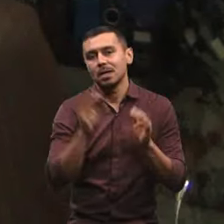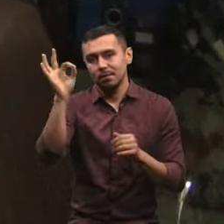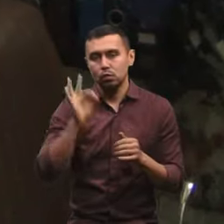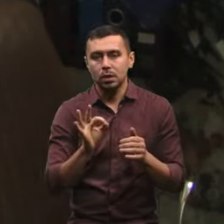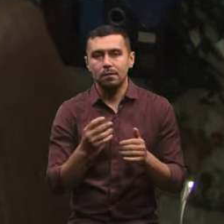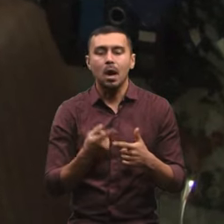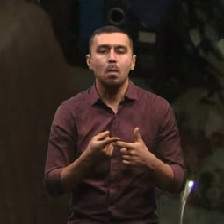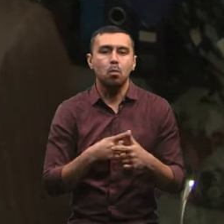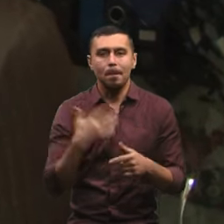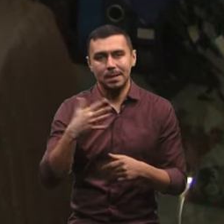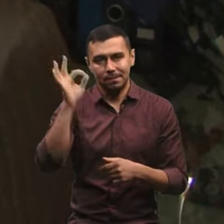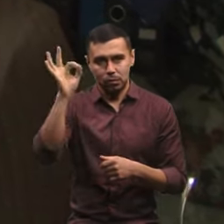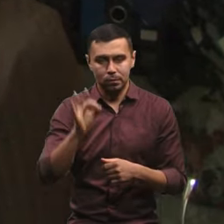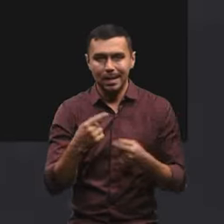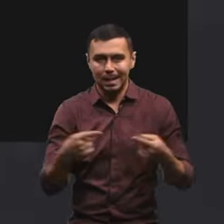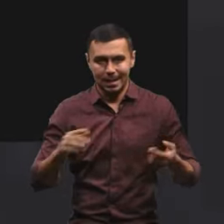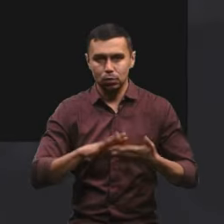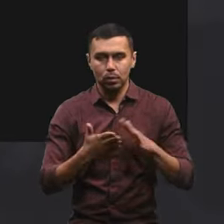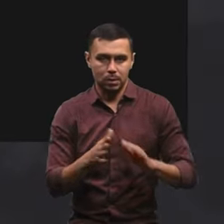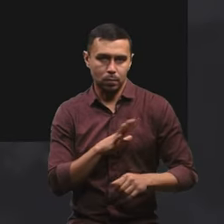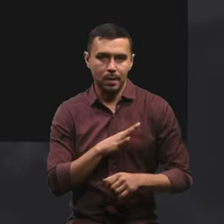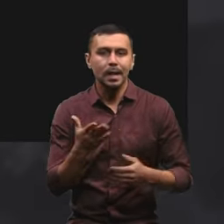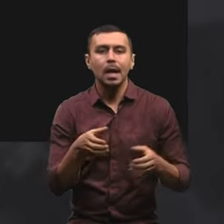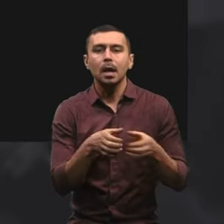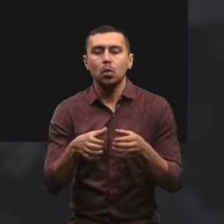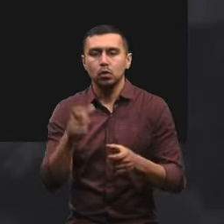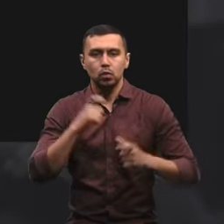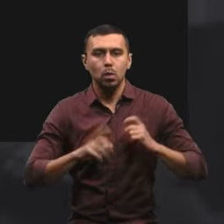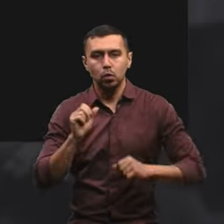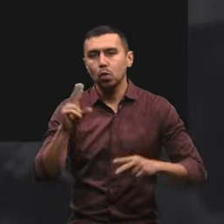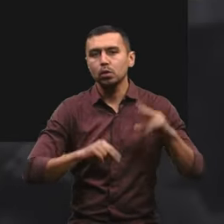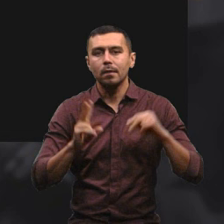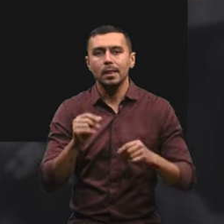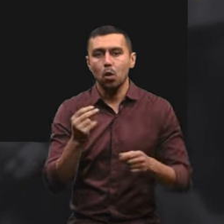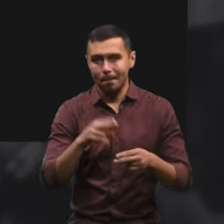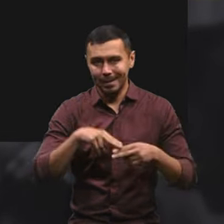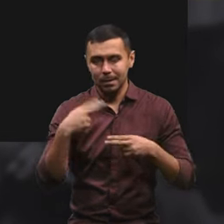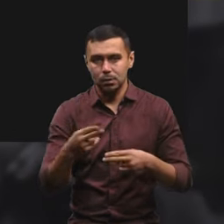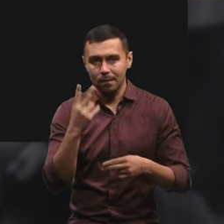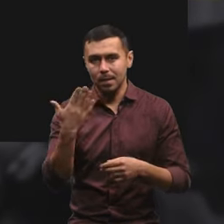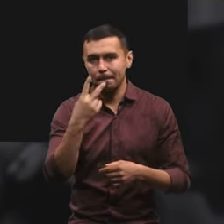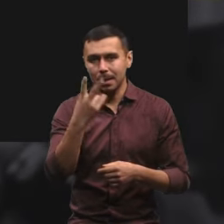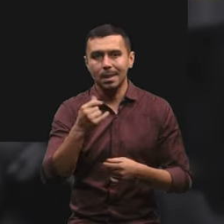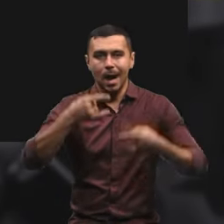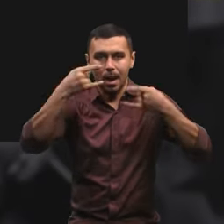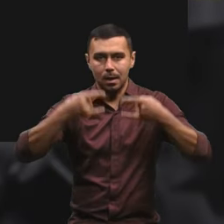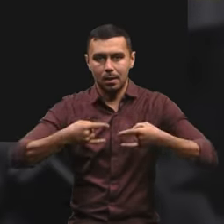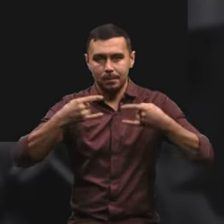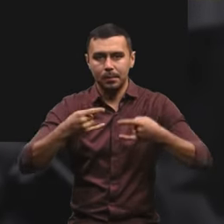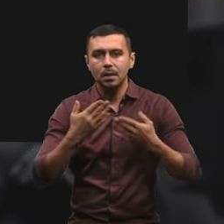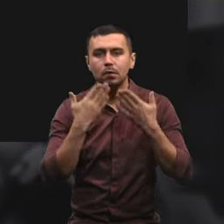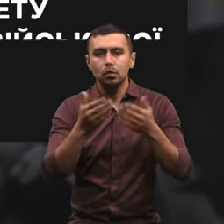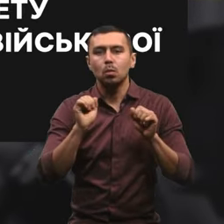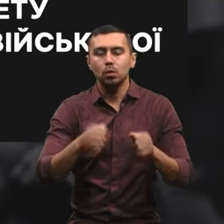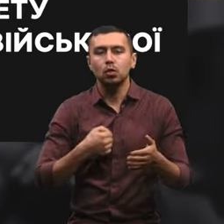або 50%, тобто різна ситуація. Які категорії студентів можуть розраховувати на компенсацію, ви бачите зараз на екрані.